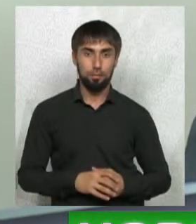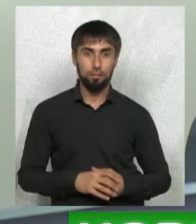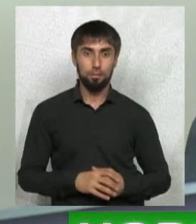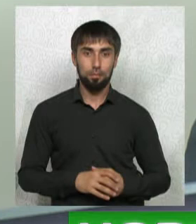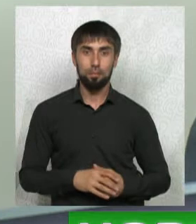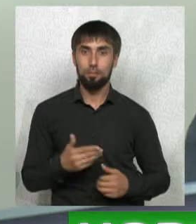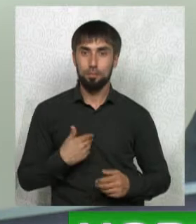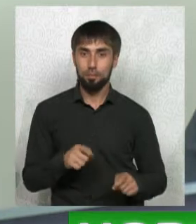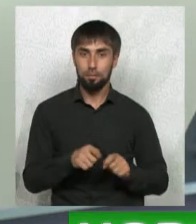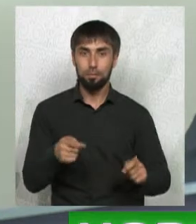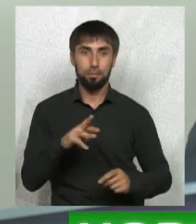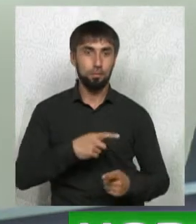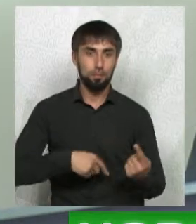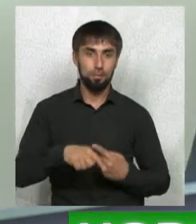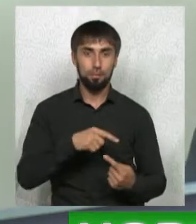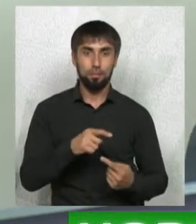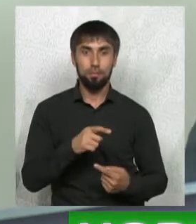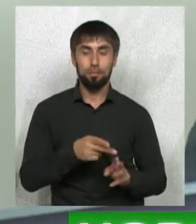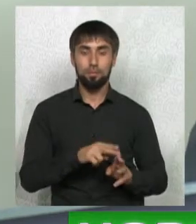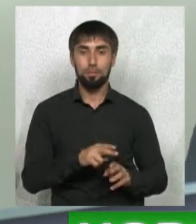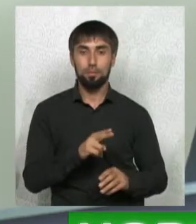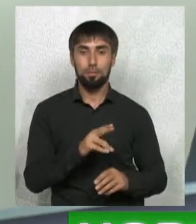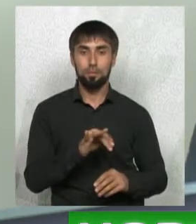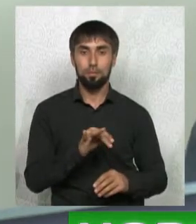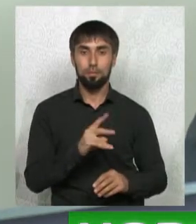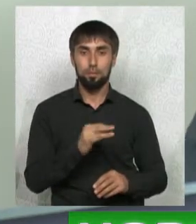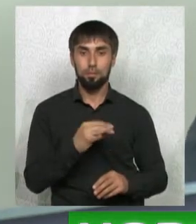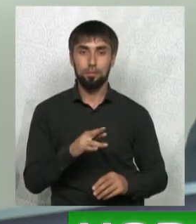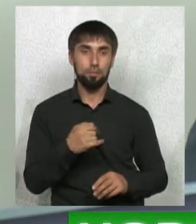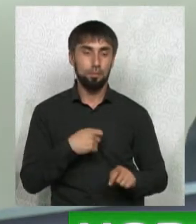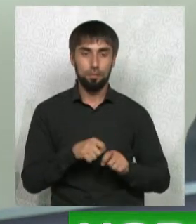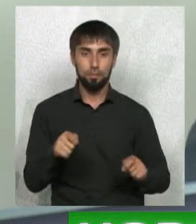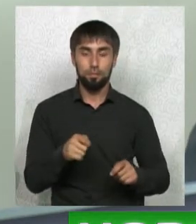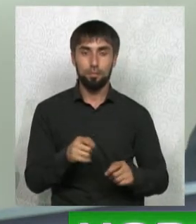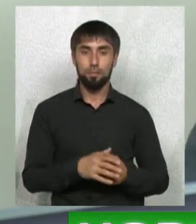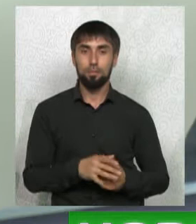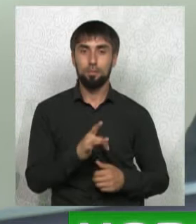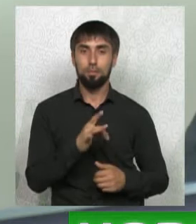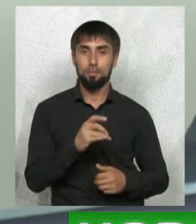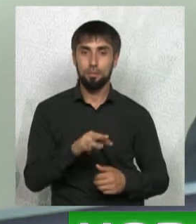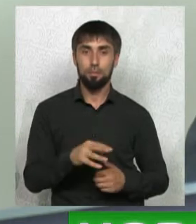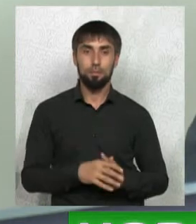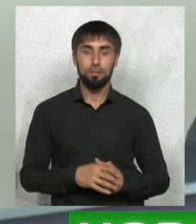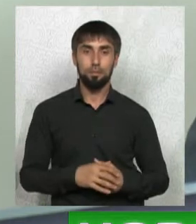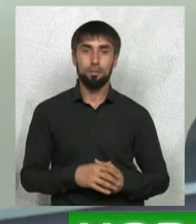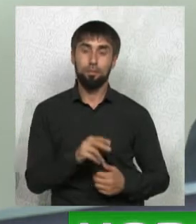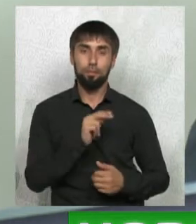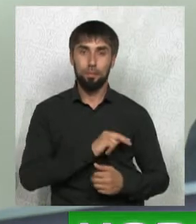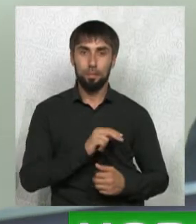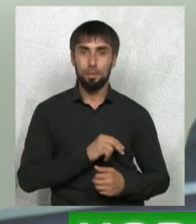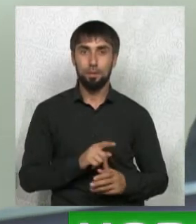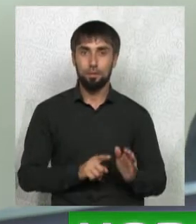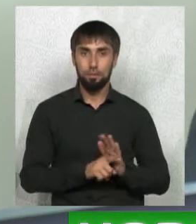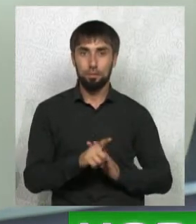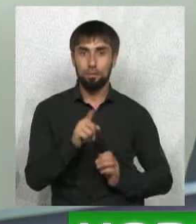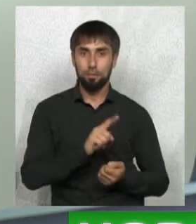мы открыты для предприятий инвестиционного характера. Мы создали им льготные режимы работы, начиная